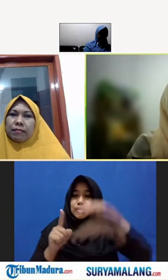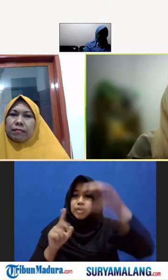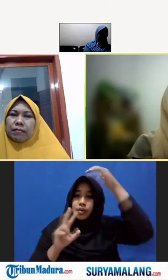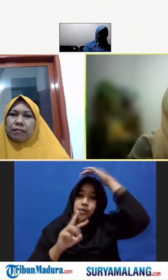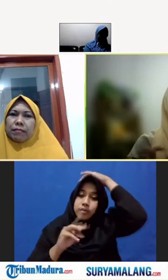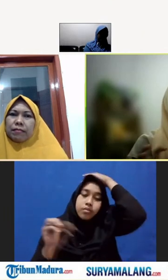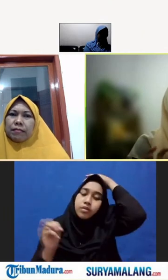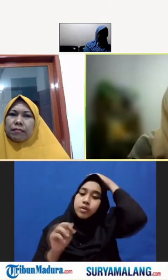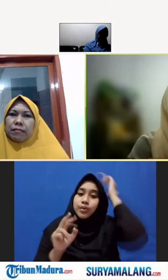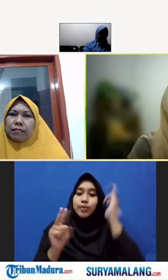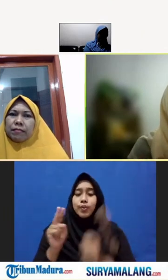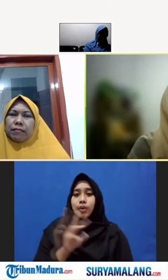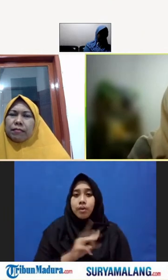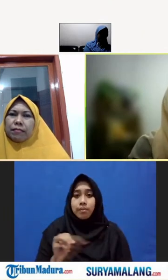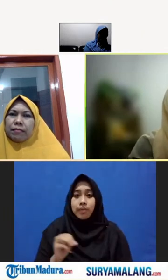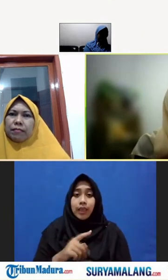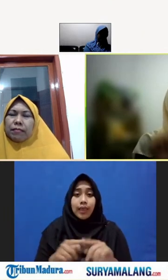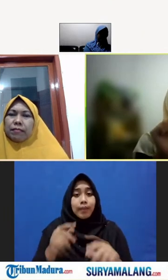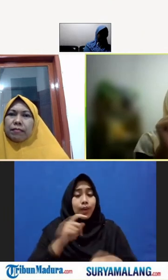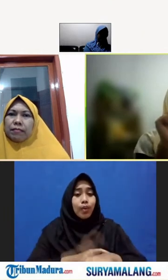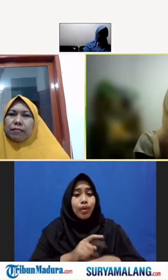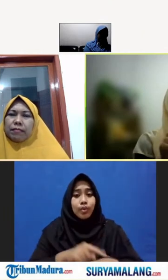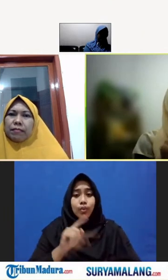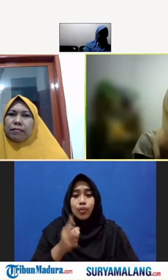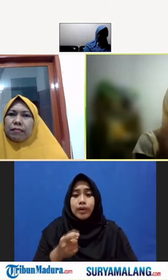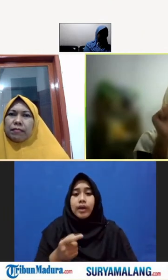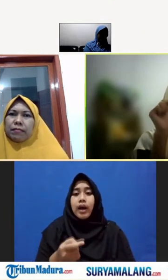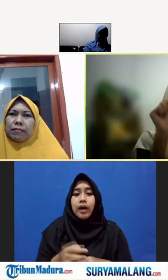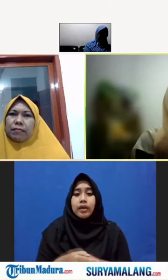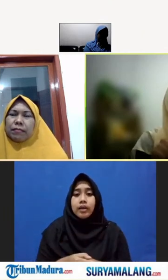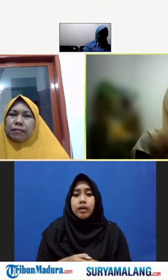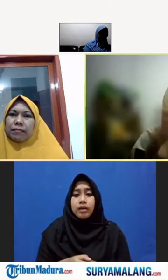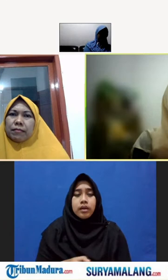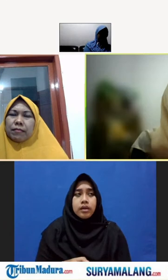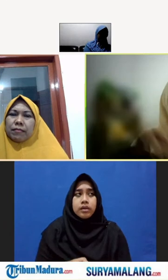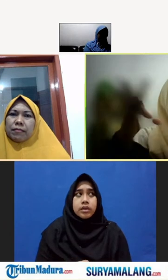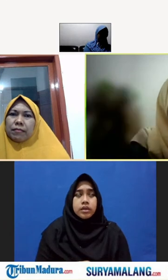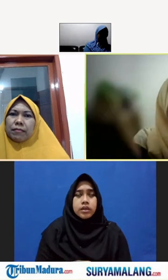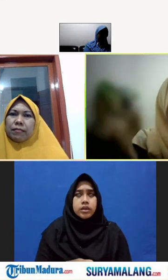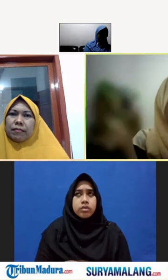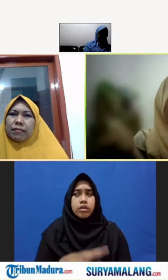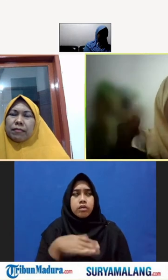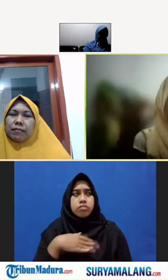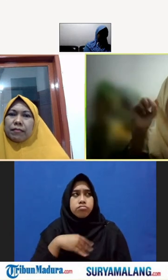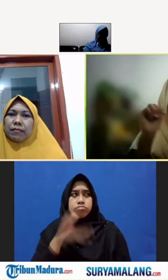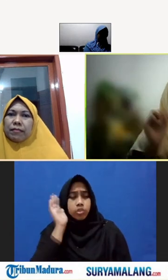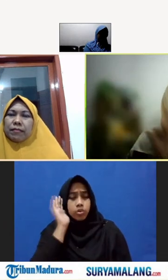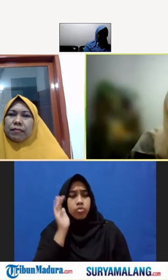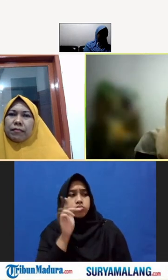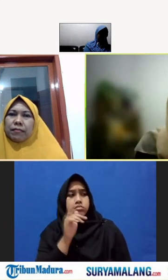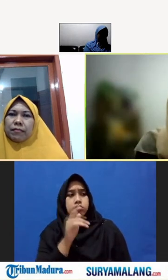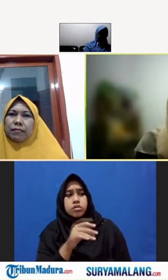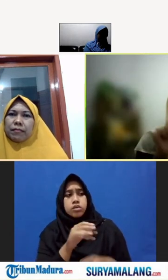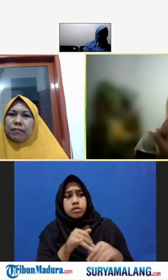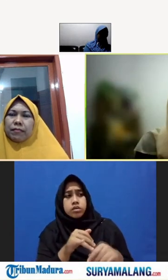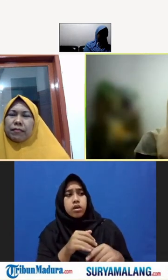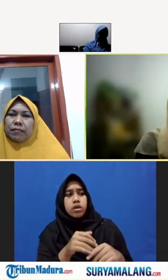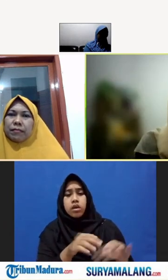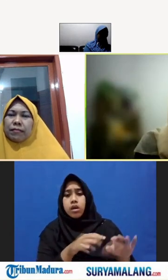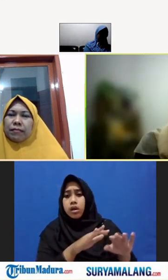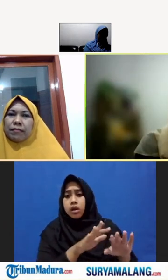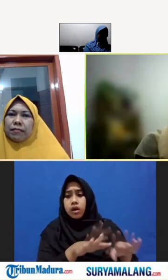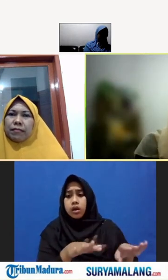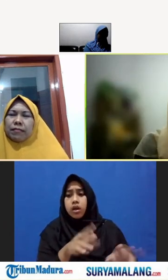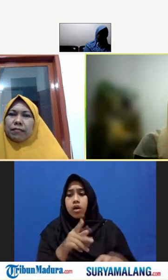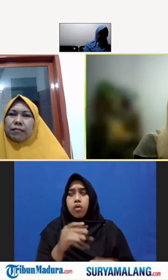tapi waktunya itu mesti pakai timer gitu. Jadi anaknya dengar, oke, kalau bunyi berarti sekarang giliran adek. Kalau udah bunyi lagi